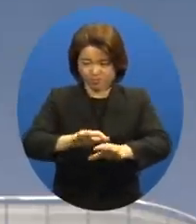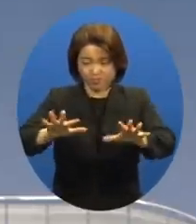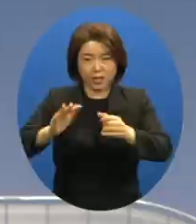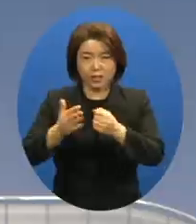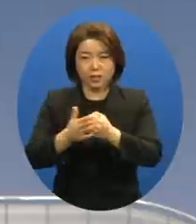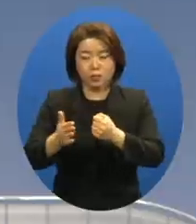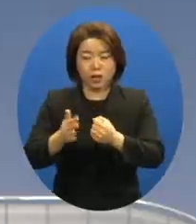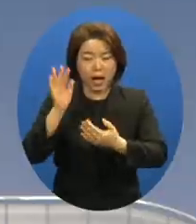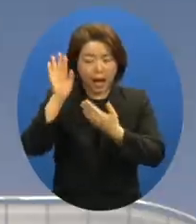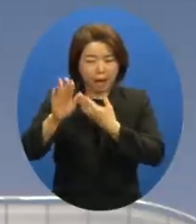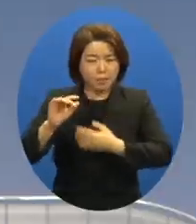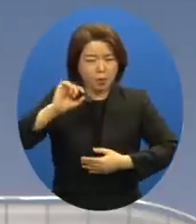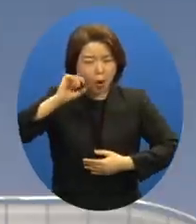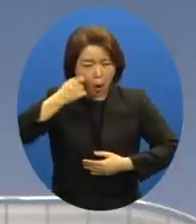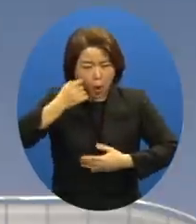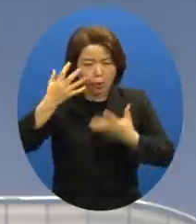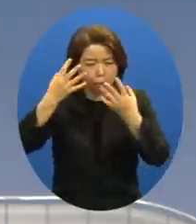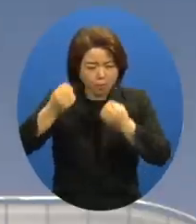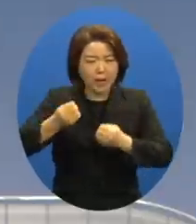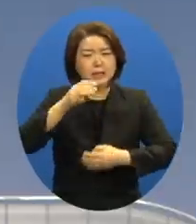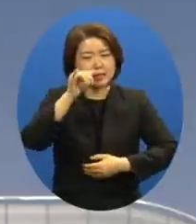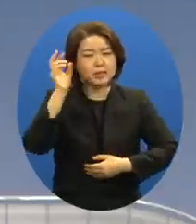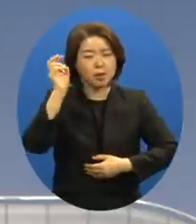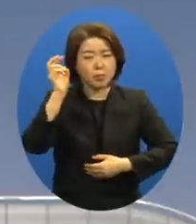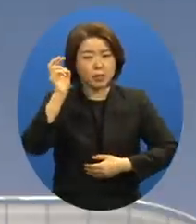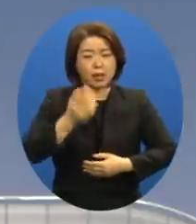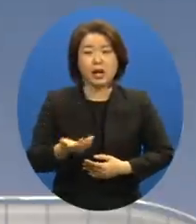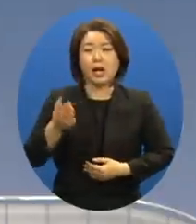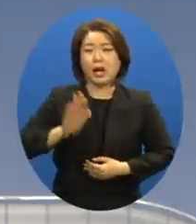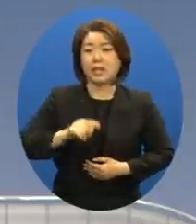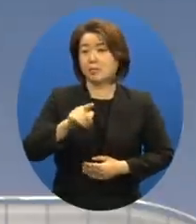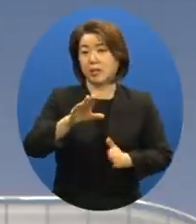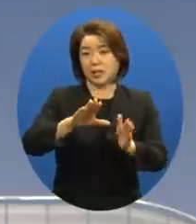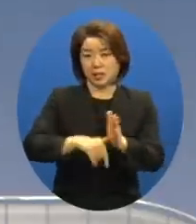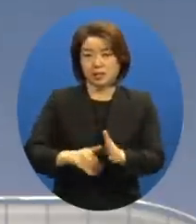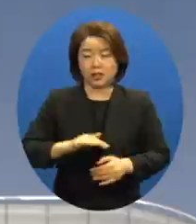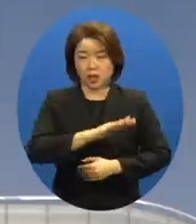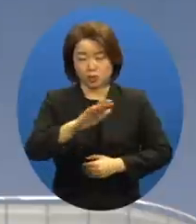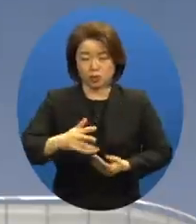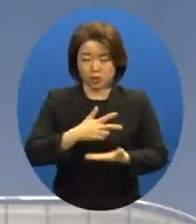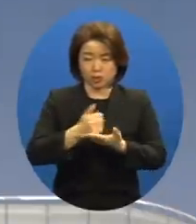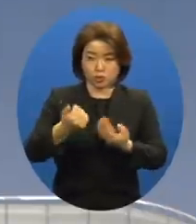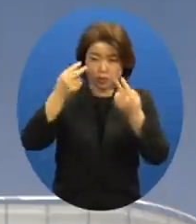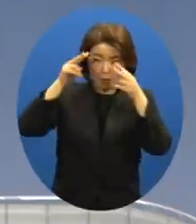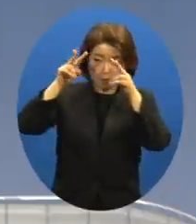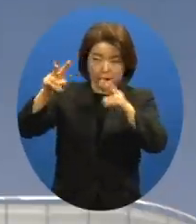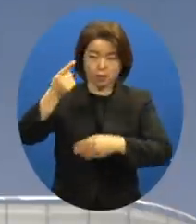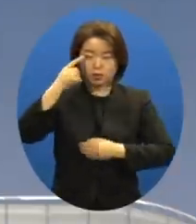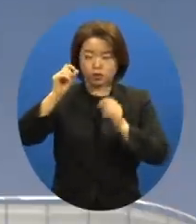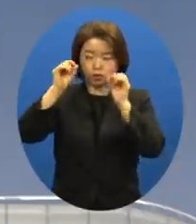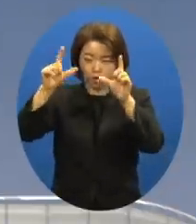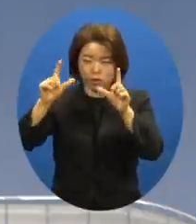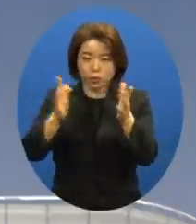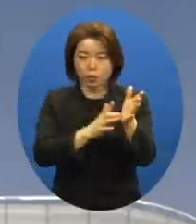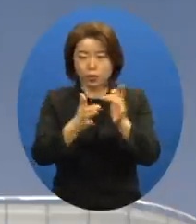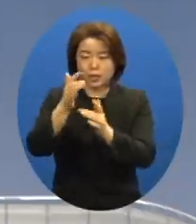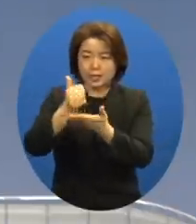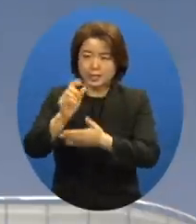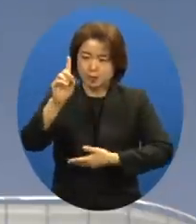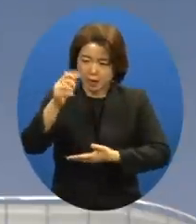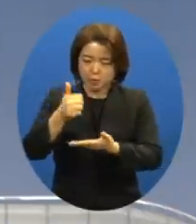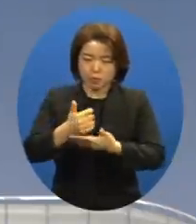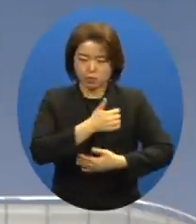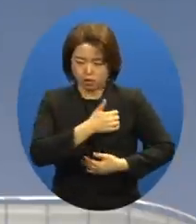어려움이 예상됩니다 그러나 우리가 이 때에 주님을 바라보는 눈이 뜨이고 예수님 한 번이면 충분하다는